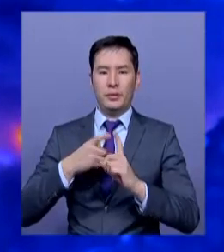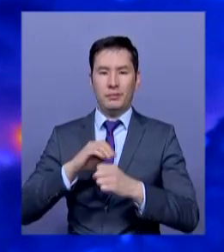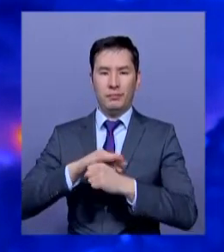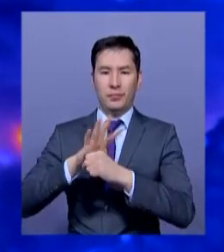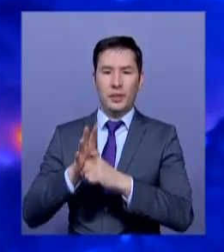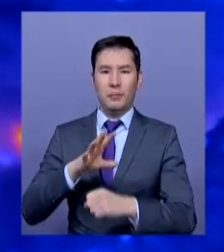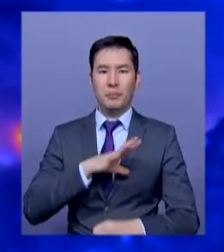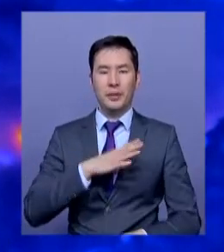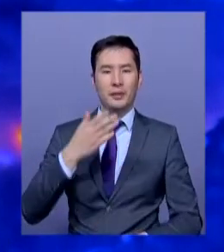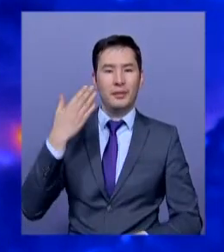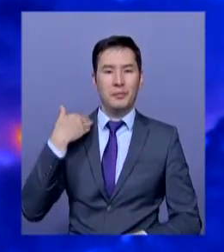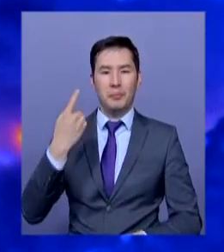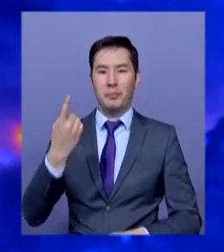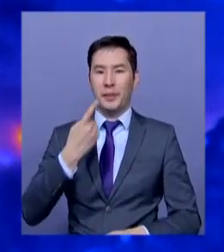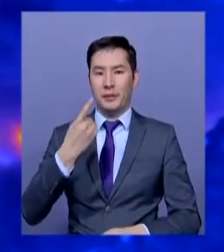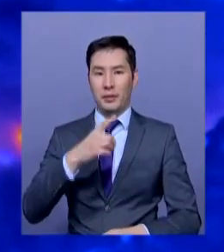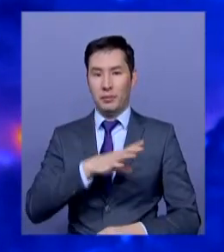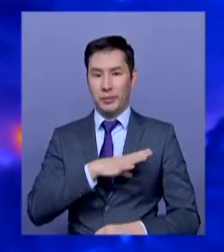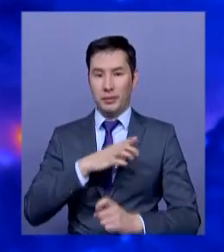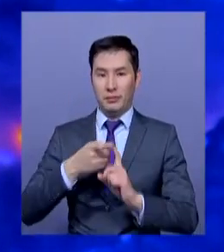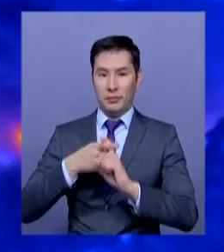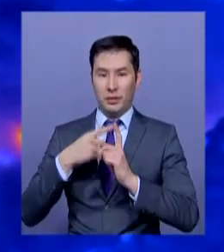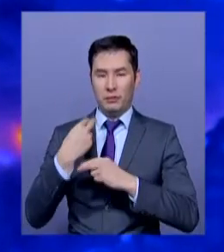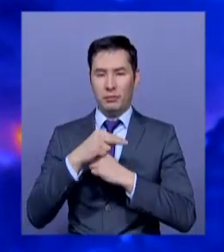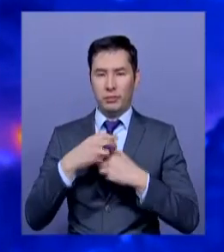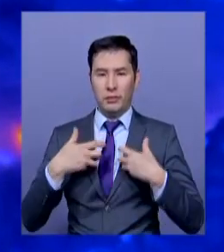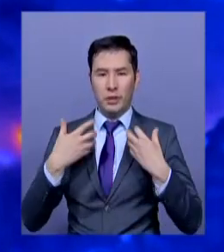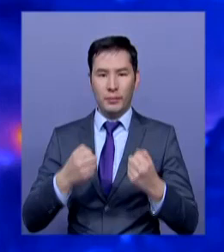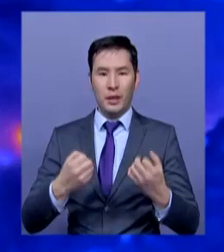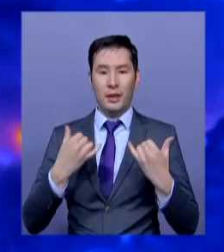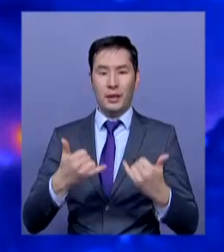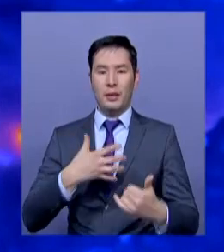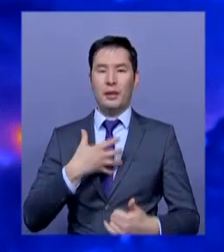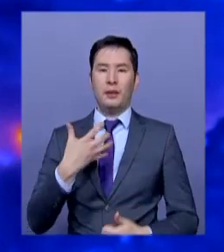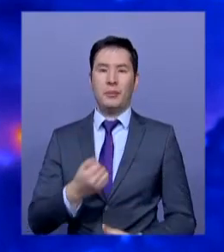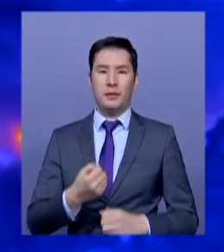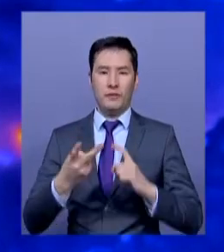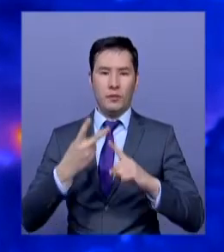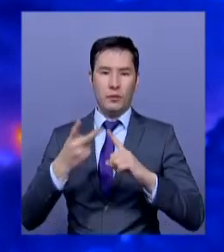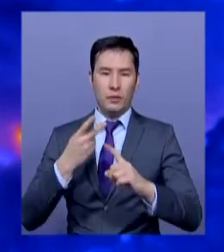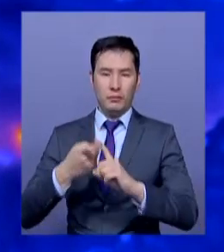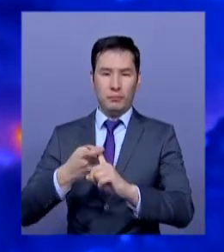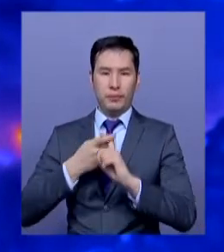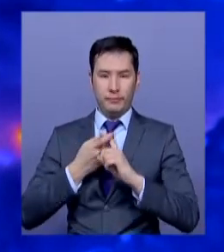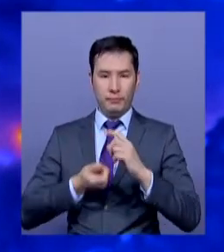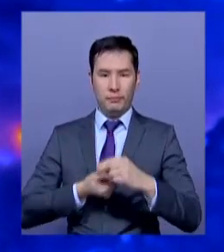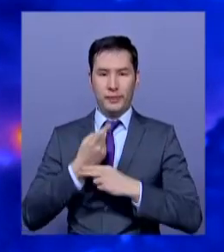қауіпті вируспен ауырып, екінші рет тамызда қайтадан осы сырқатқа шалдыққан. Бұл туралы батыс Қазақстан облысының денсаулық сақтау